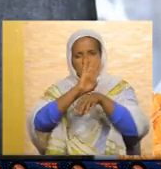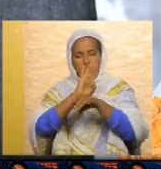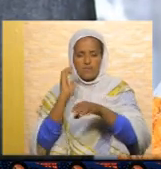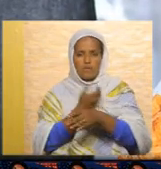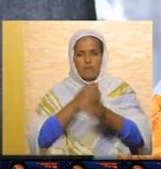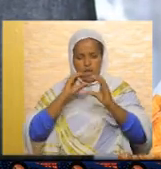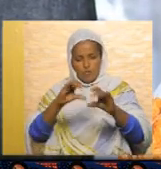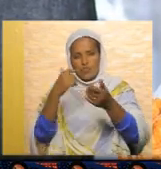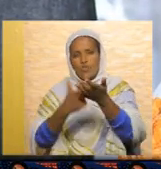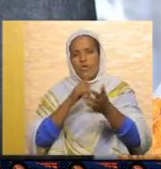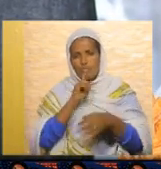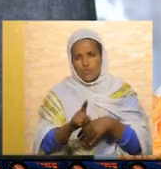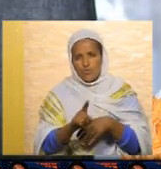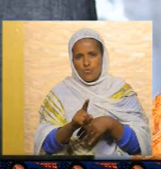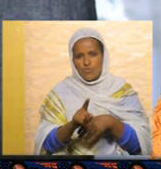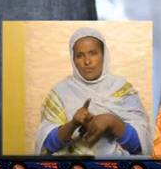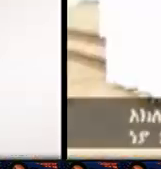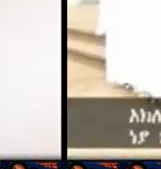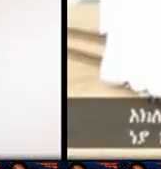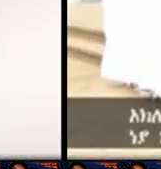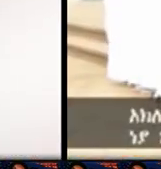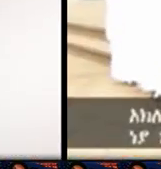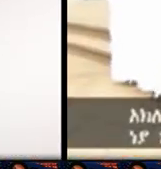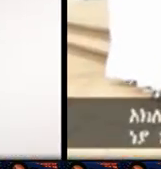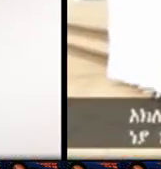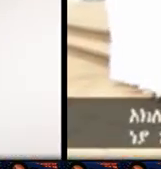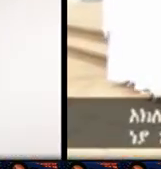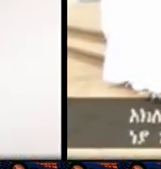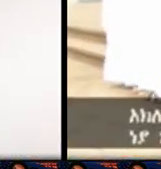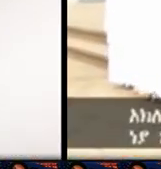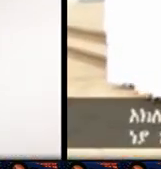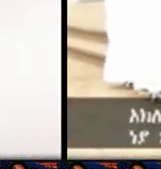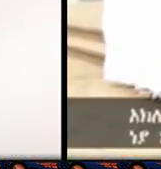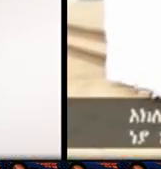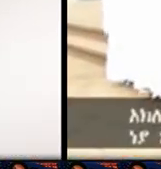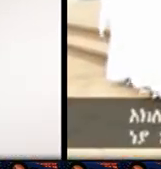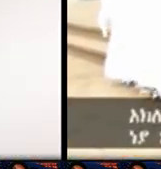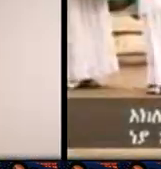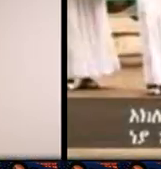ያስተምረናል። ቤተክርስቲያናችንም አስተምሮቷ ይሄው ነው።